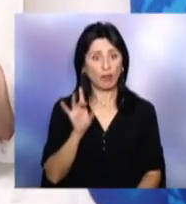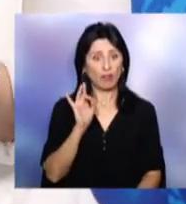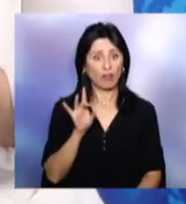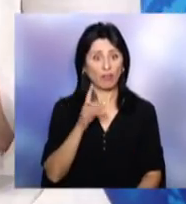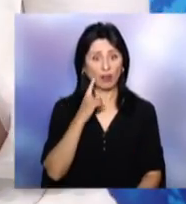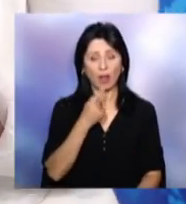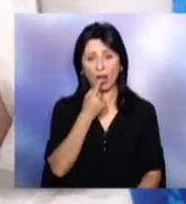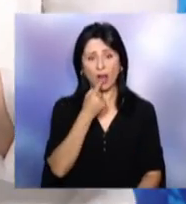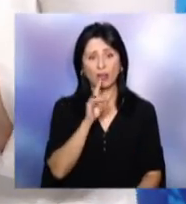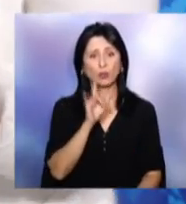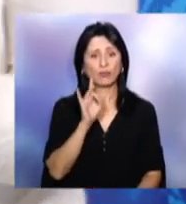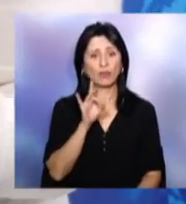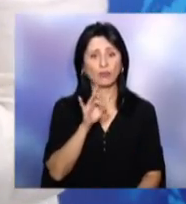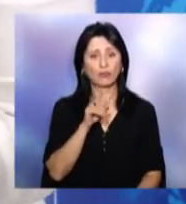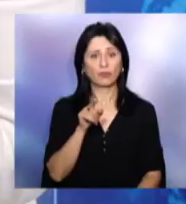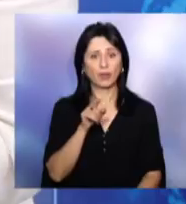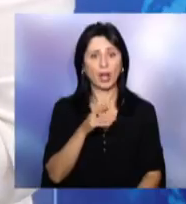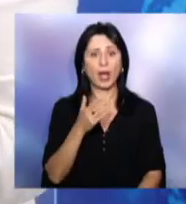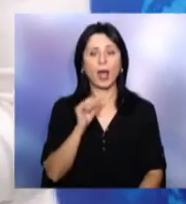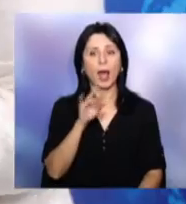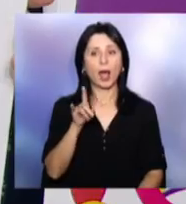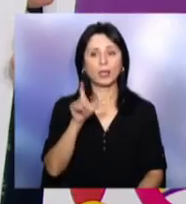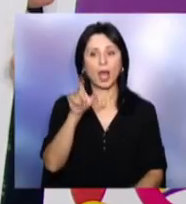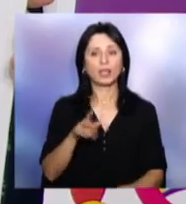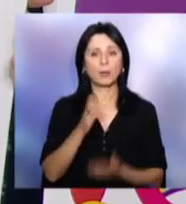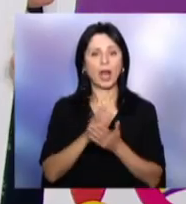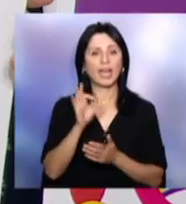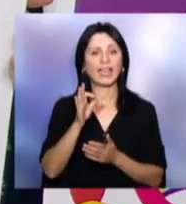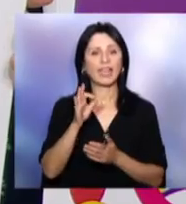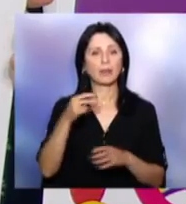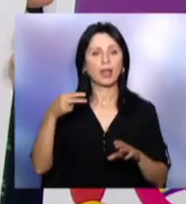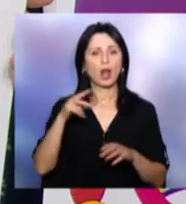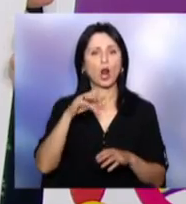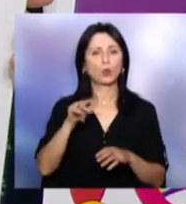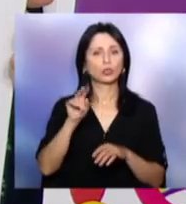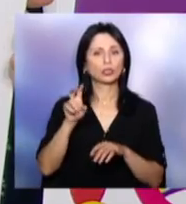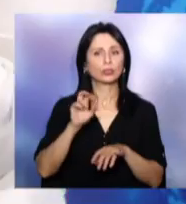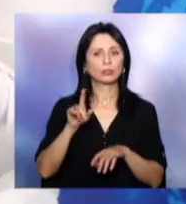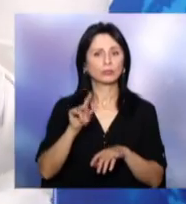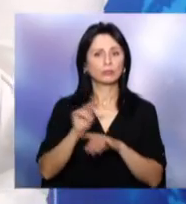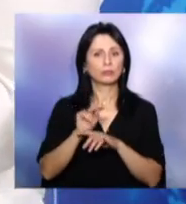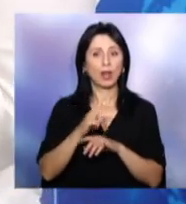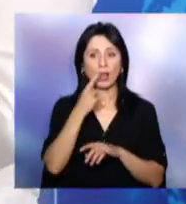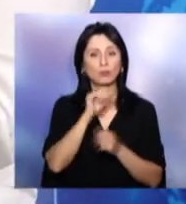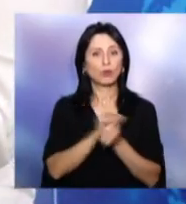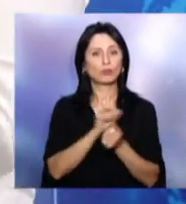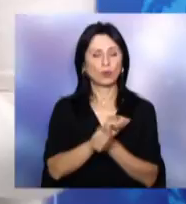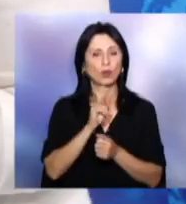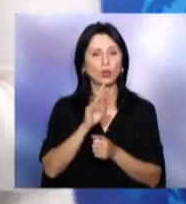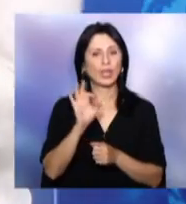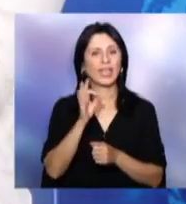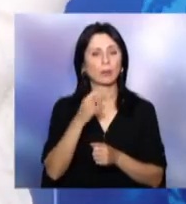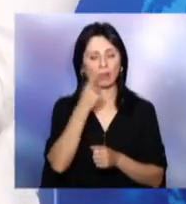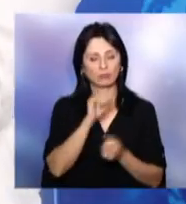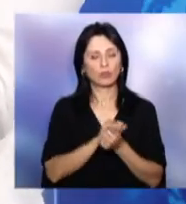ან პაციენტი არის ქიმიოთერაპიულ მკურნალობაზე, ან სხივურ თერაპიაზე და მას აქვს გამომშრალი პირის ღრუს